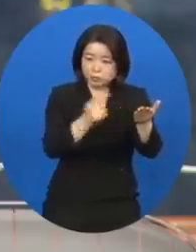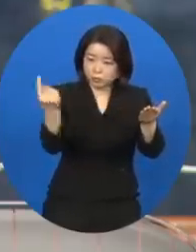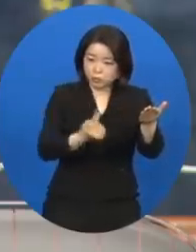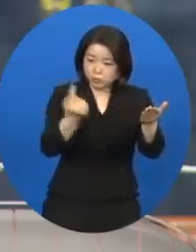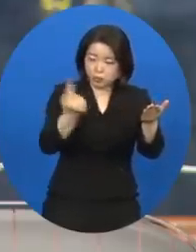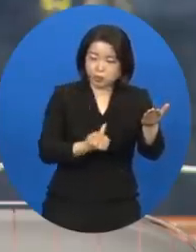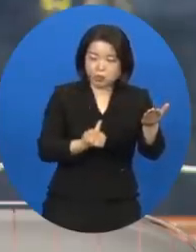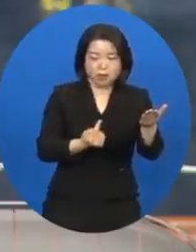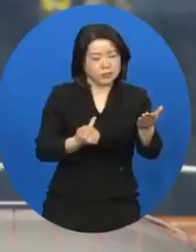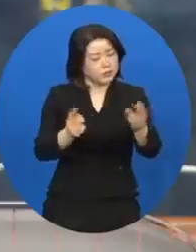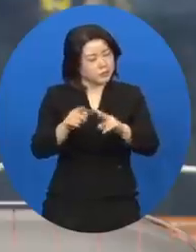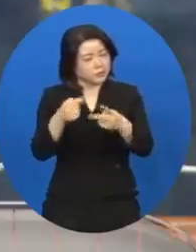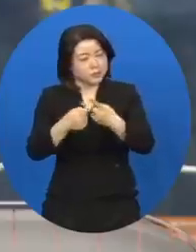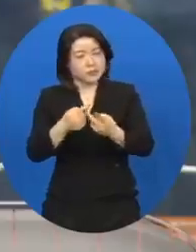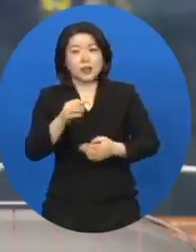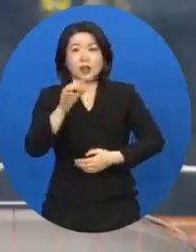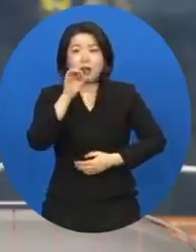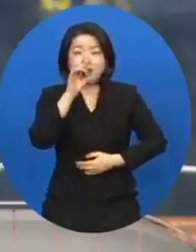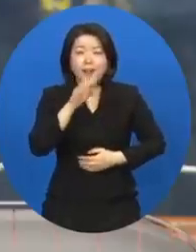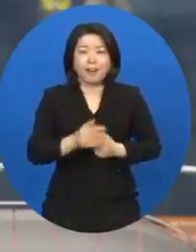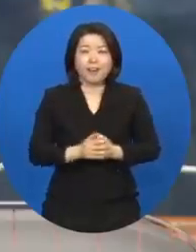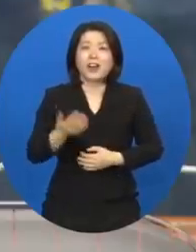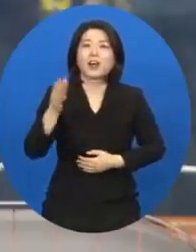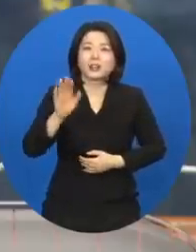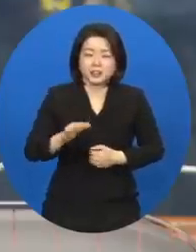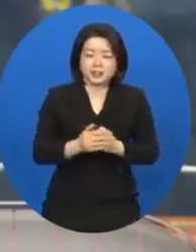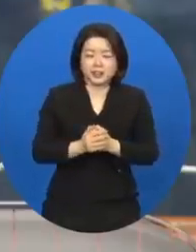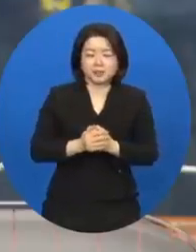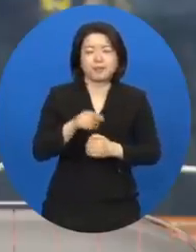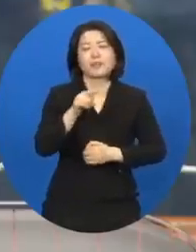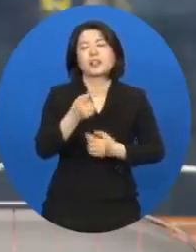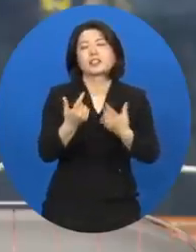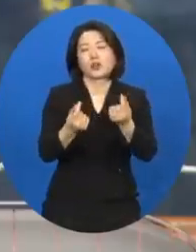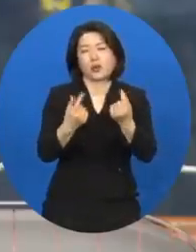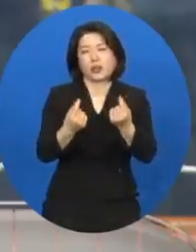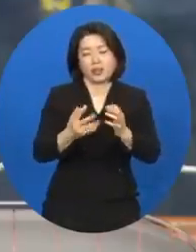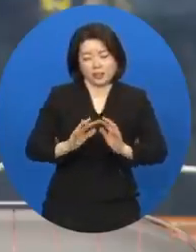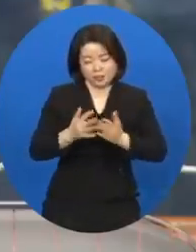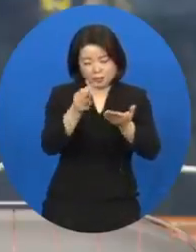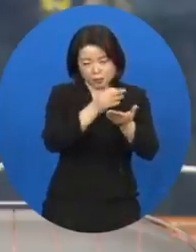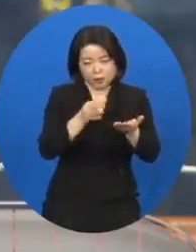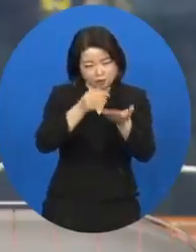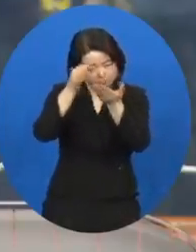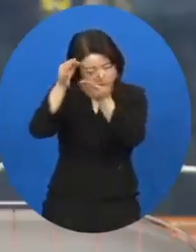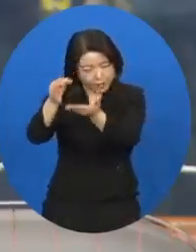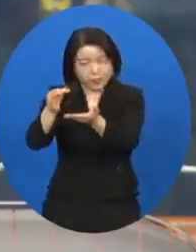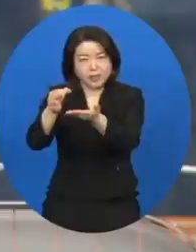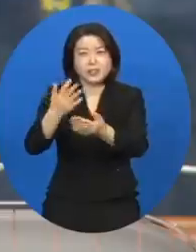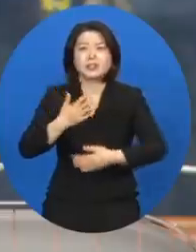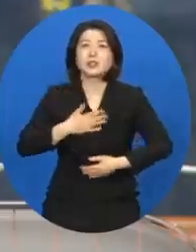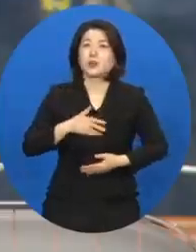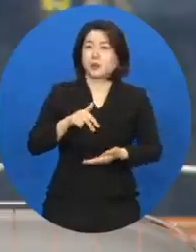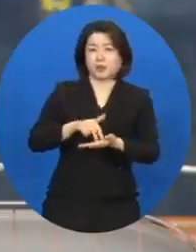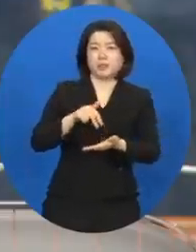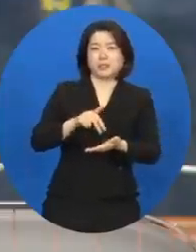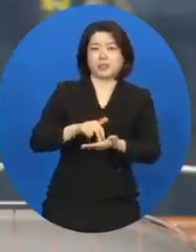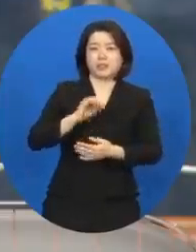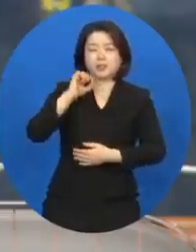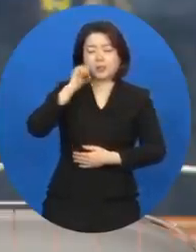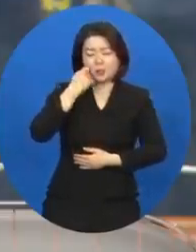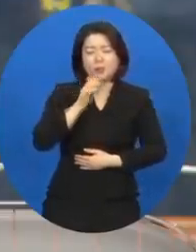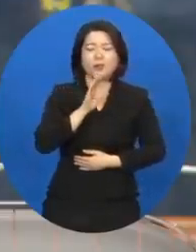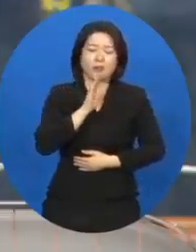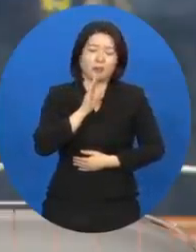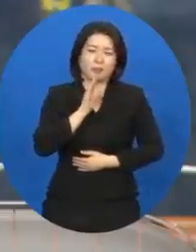되고 그렇게 교회 건축 헌금을 해야 하는 것도 저로서도 참 어려운 일이었어요.